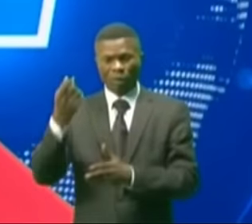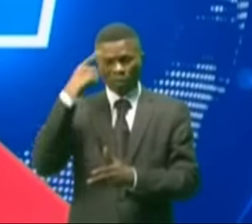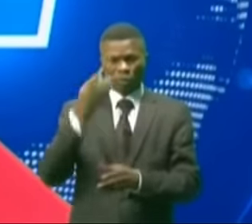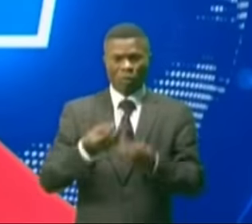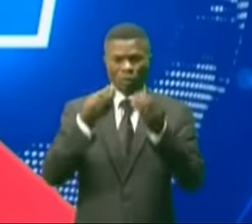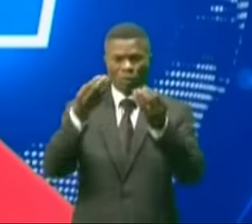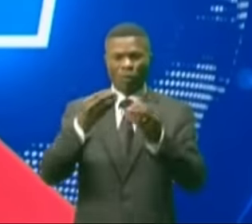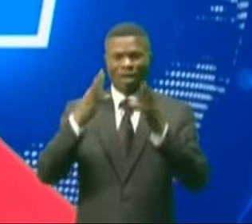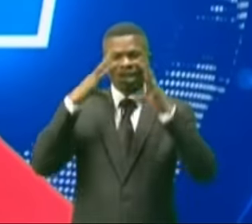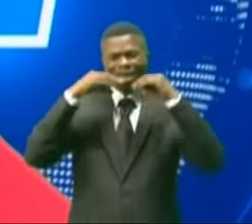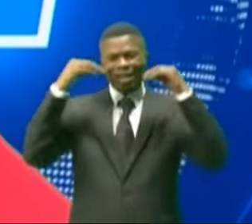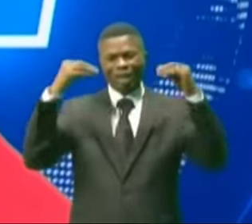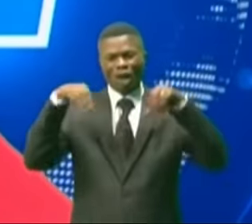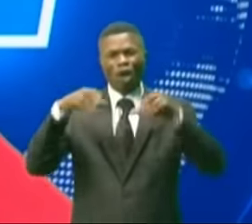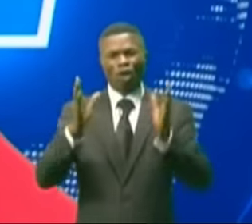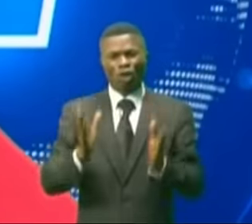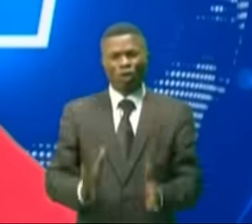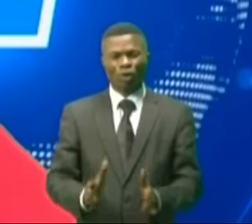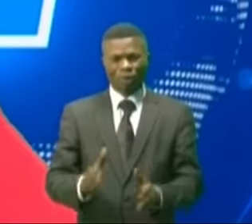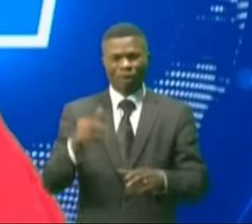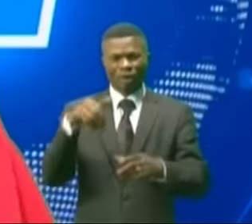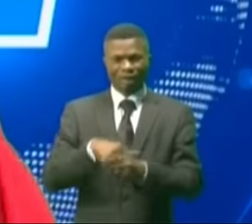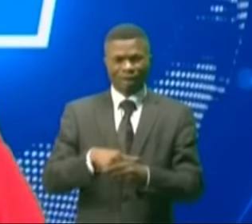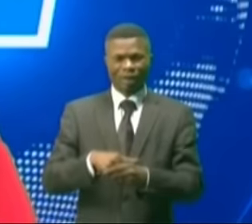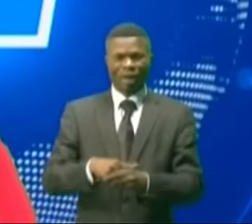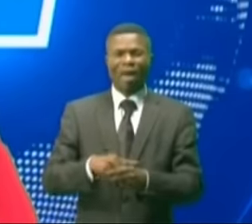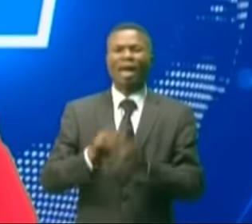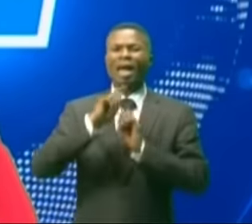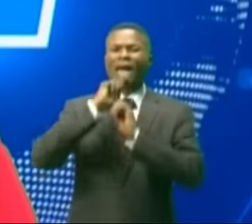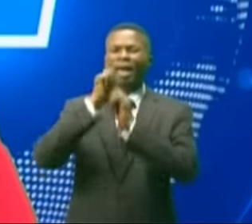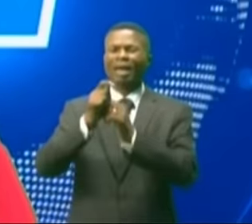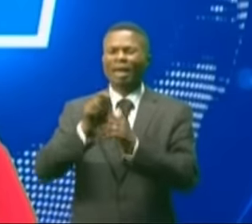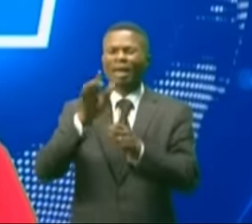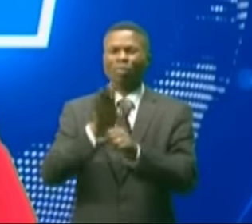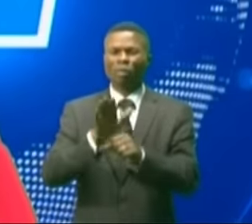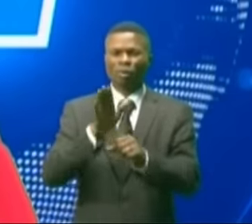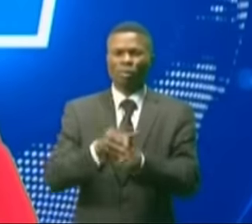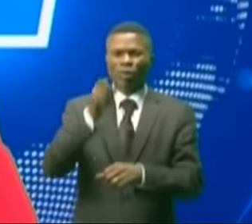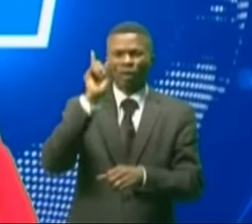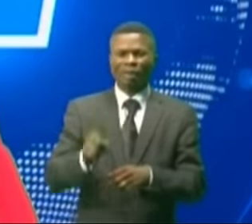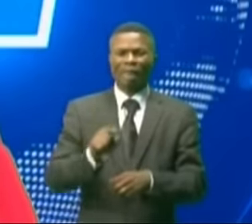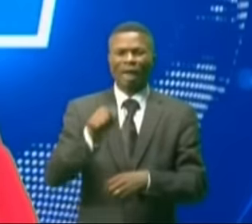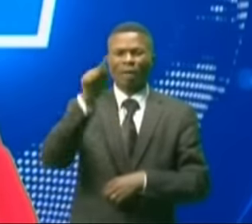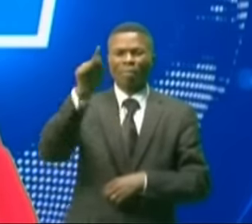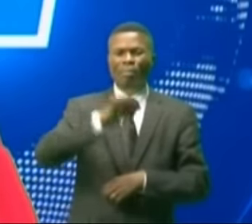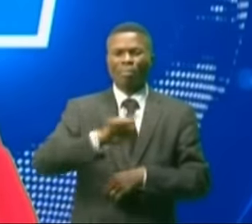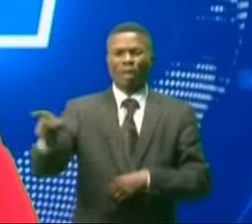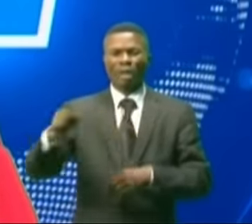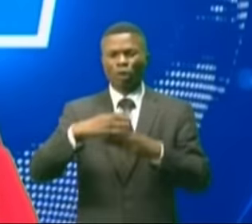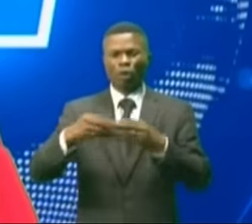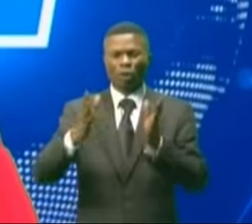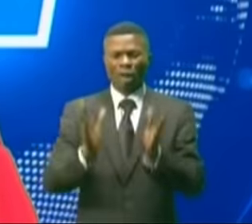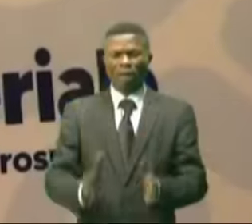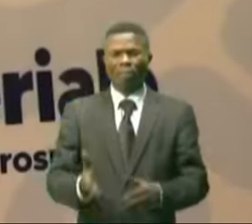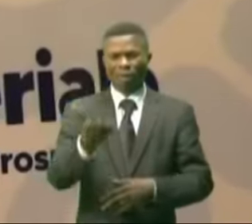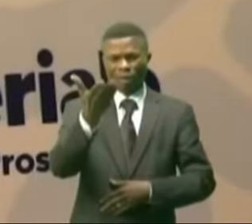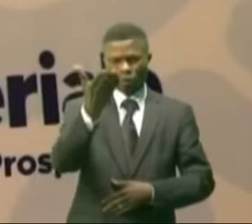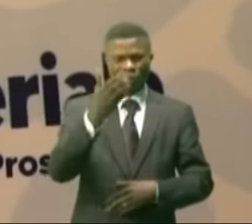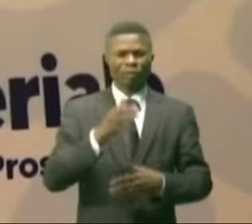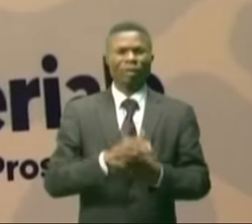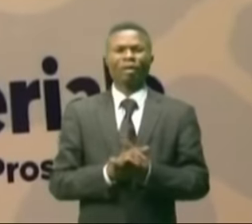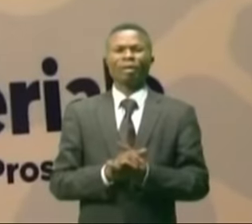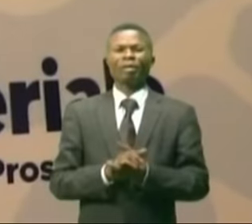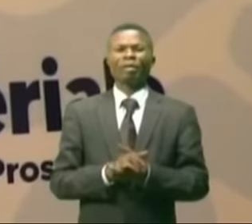donner les sourires aux Congolais à travers une cagnotte importante. Suivez les détails dans ce reportage.